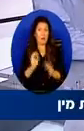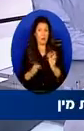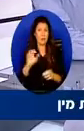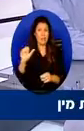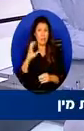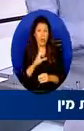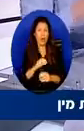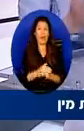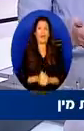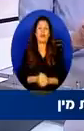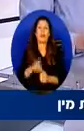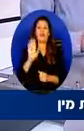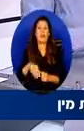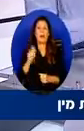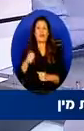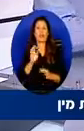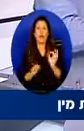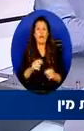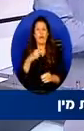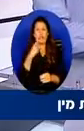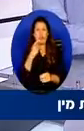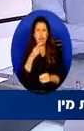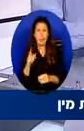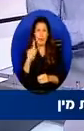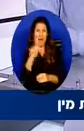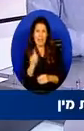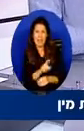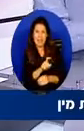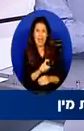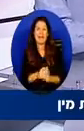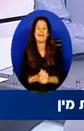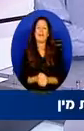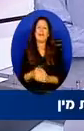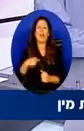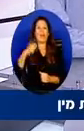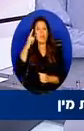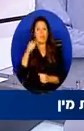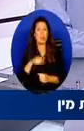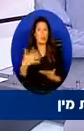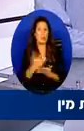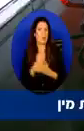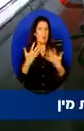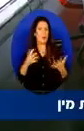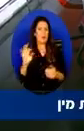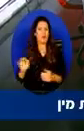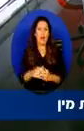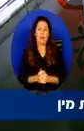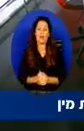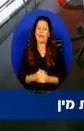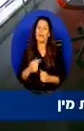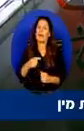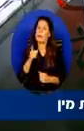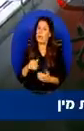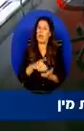של, כן. של האלף בית וכו' וכו'. אני חושב שזה הישג גדול מבחינתם. אבל צריך עכשיו להמשיך אותו. אני רק לתת